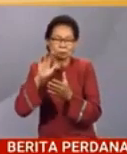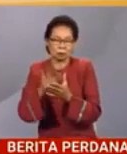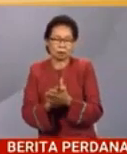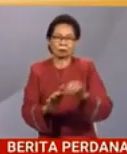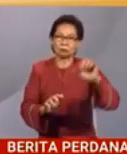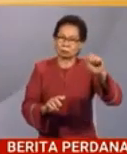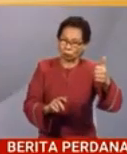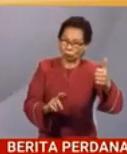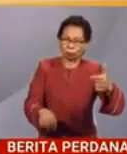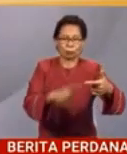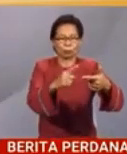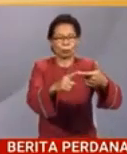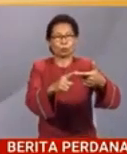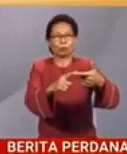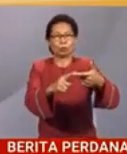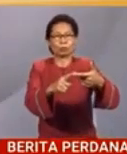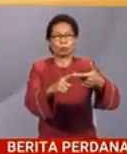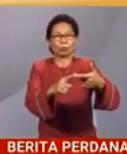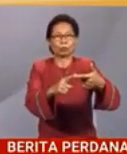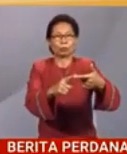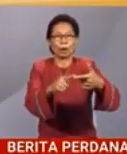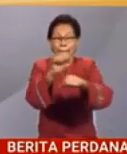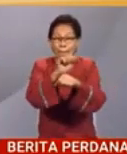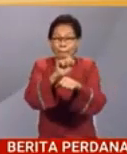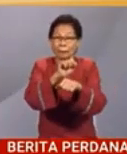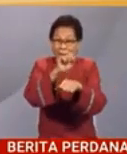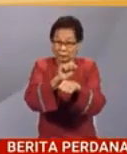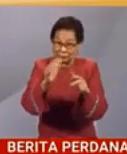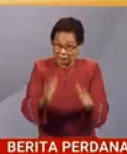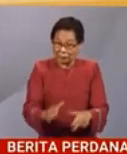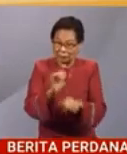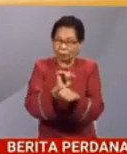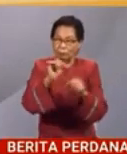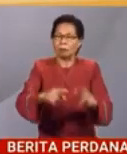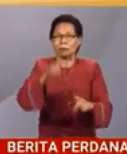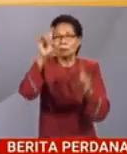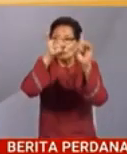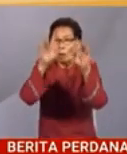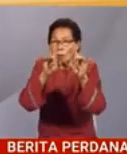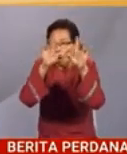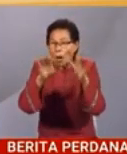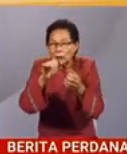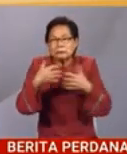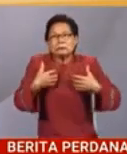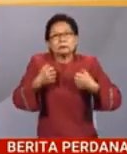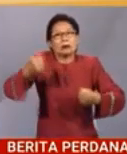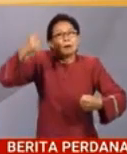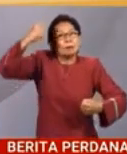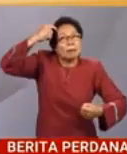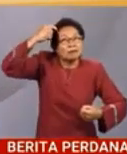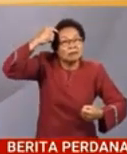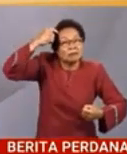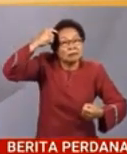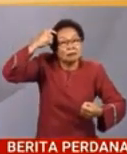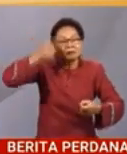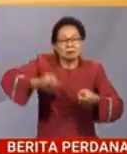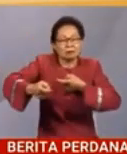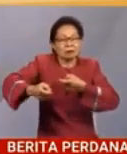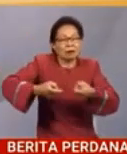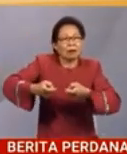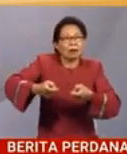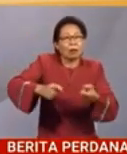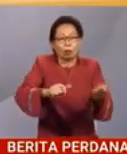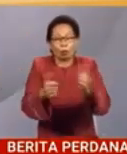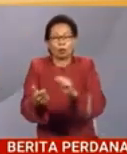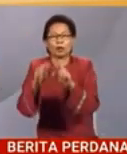dua, mereka juga perlu melalui saringan kesihatan mental yang dikendalikan oleh